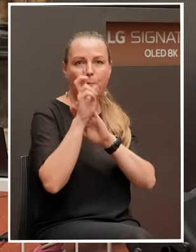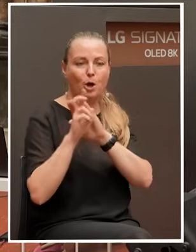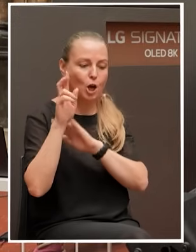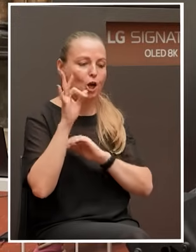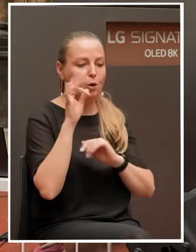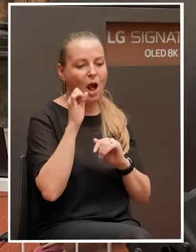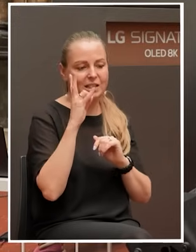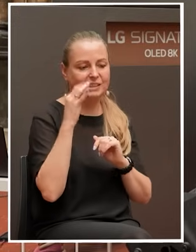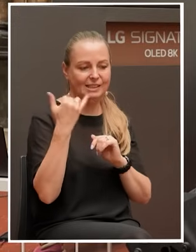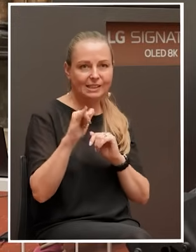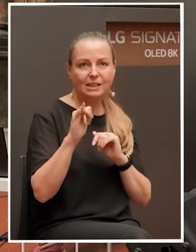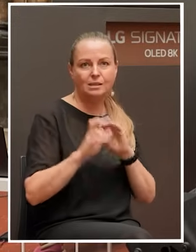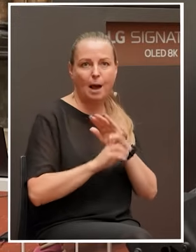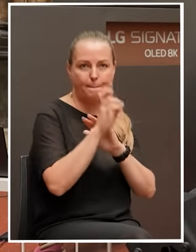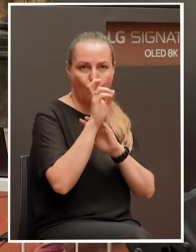Руанский собор.